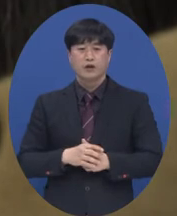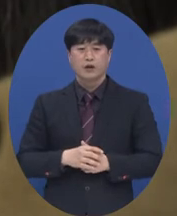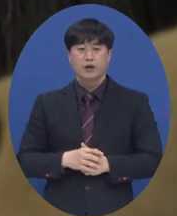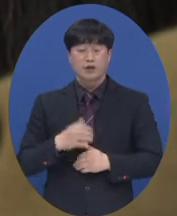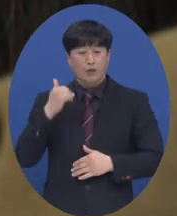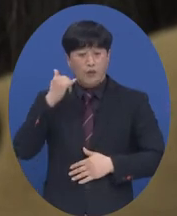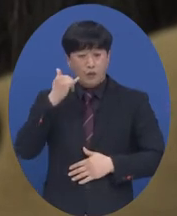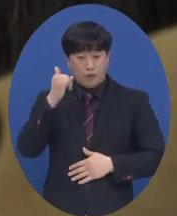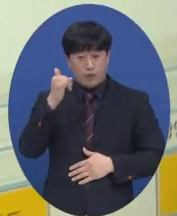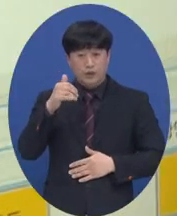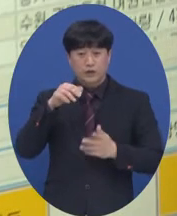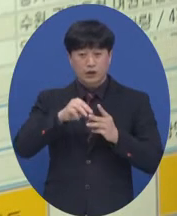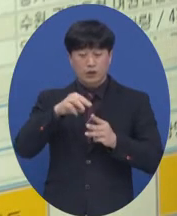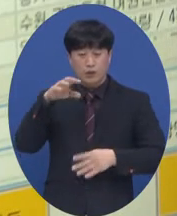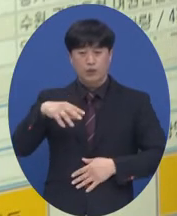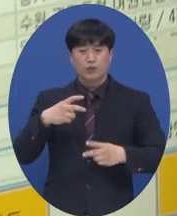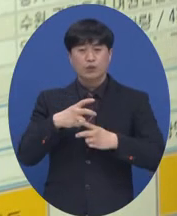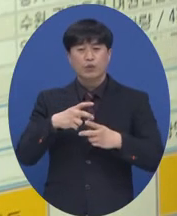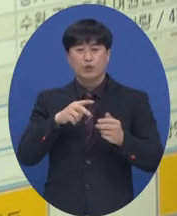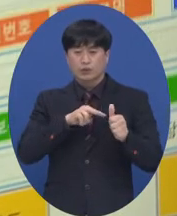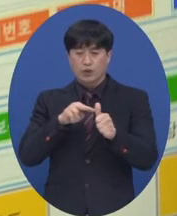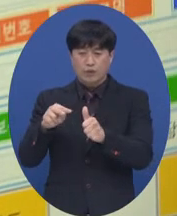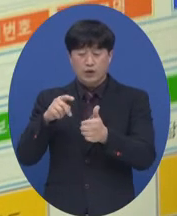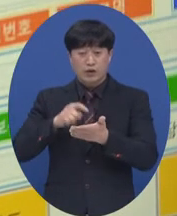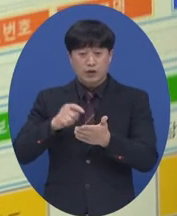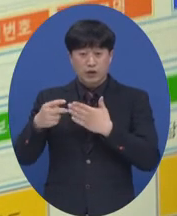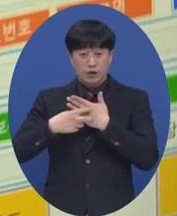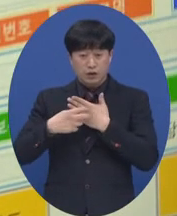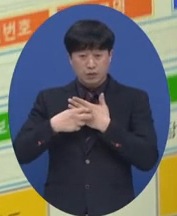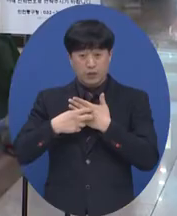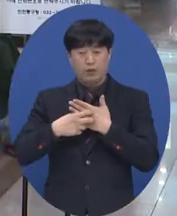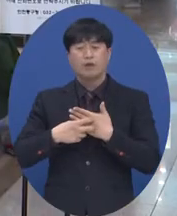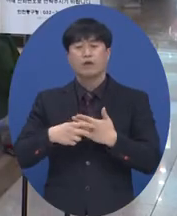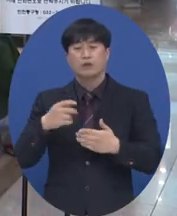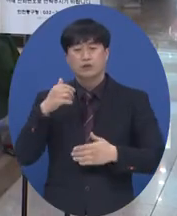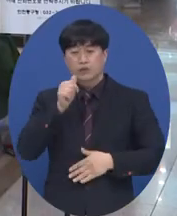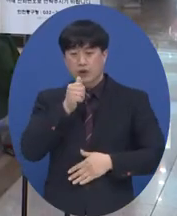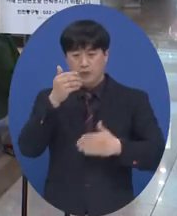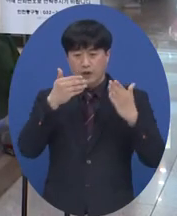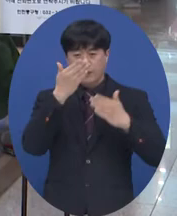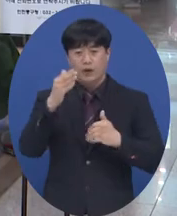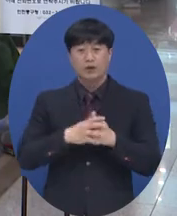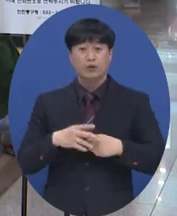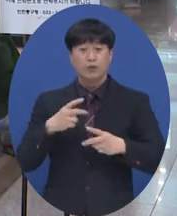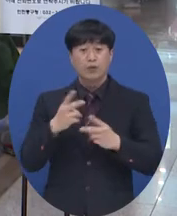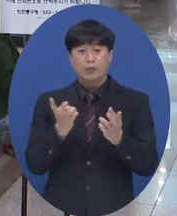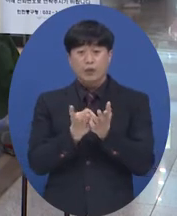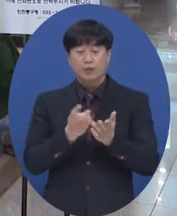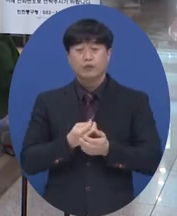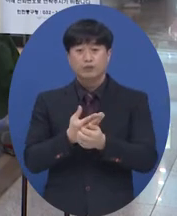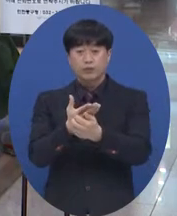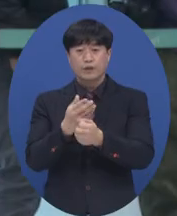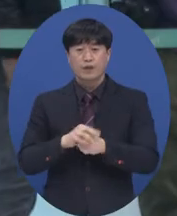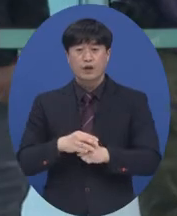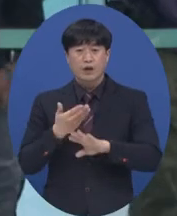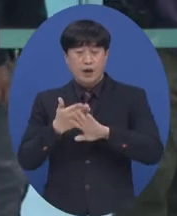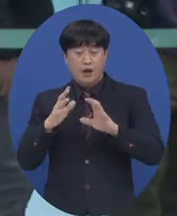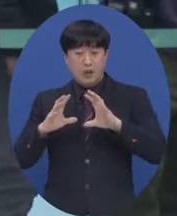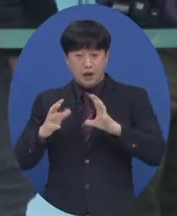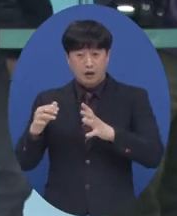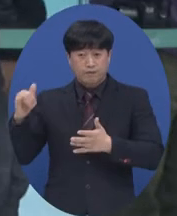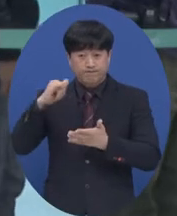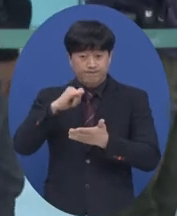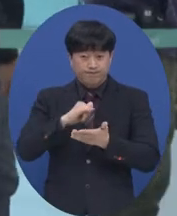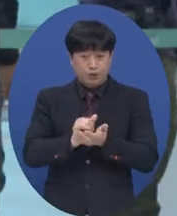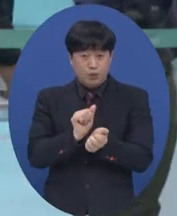콜센터에서 교통정보와 응급의료기관 안내도 받을 수 있습니다 다음은 교통대책 입니다 해외 입국에 따른